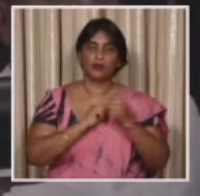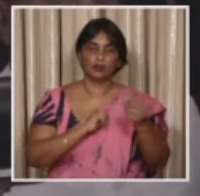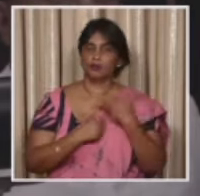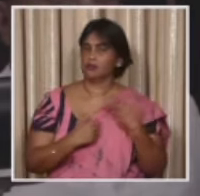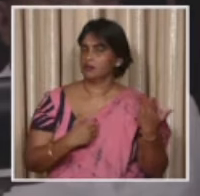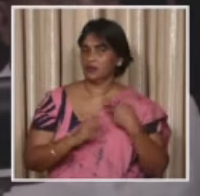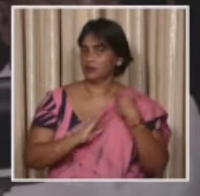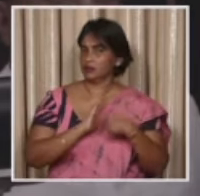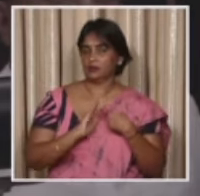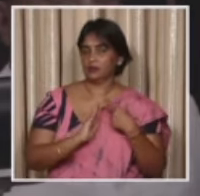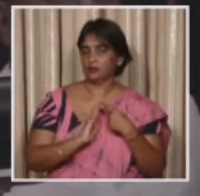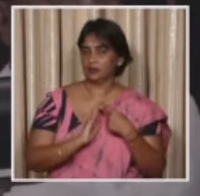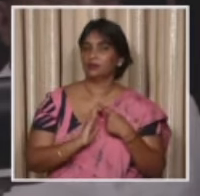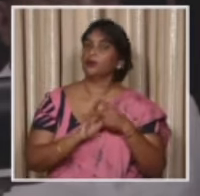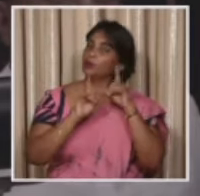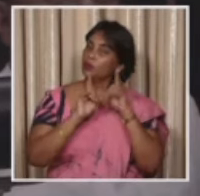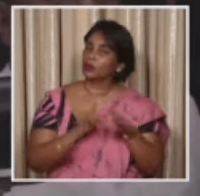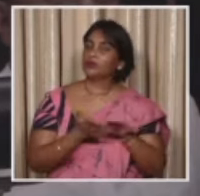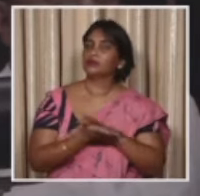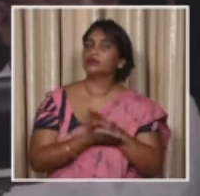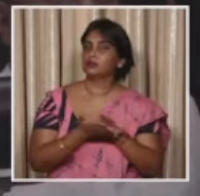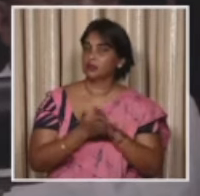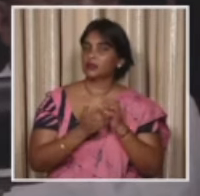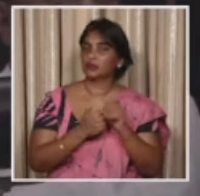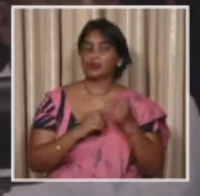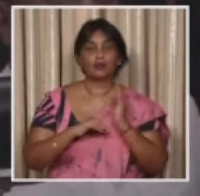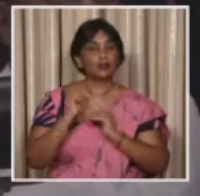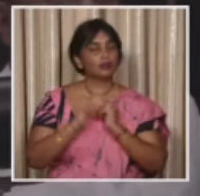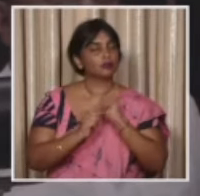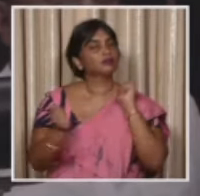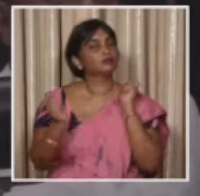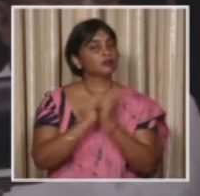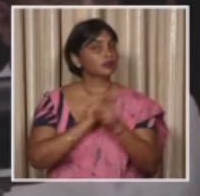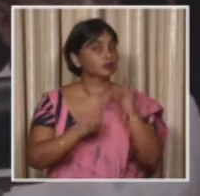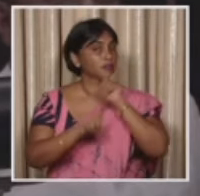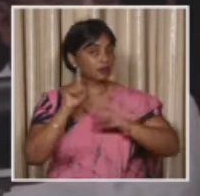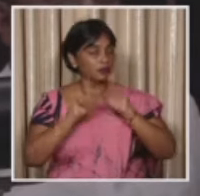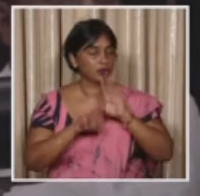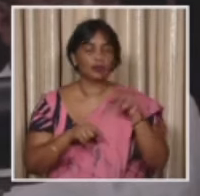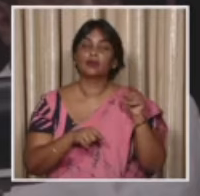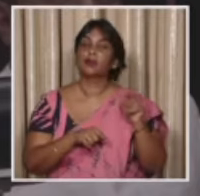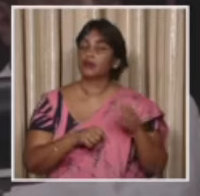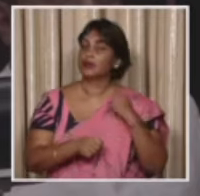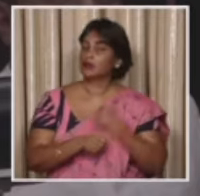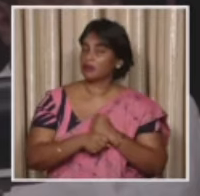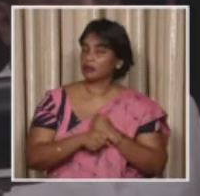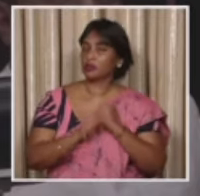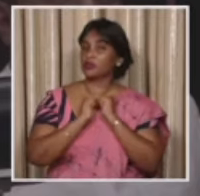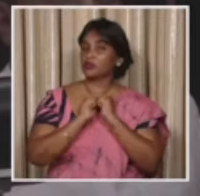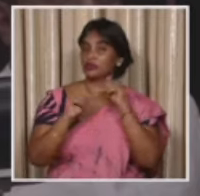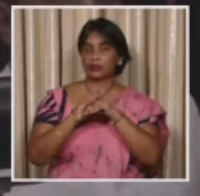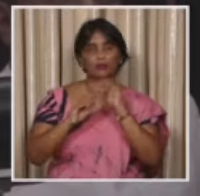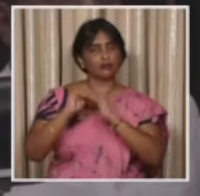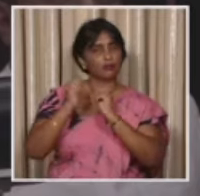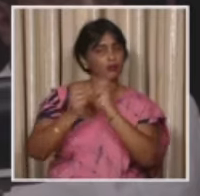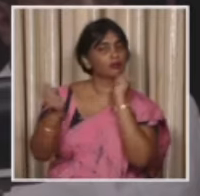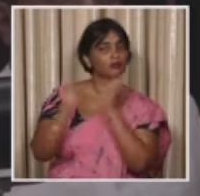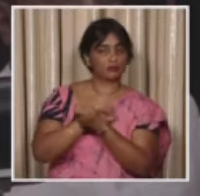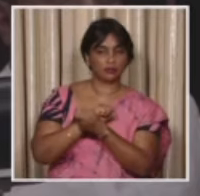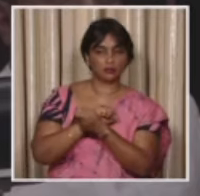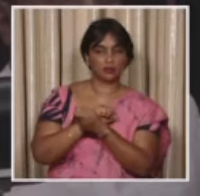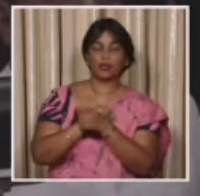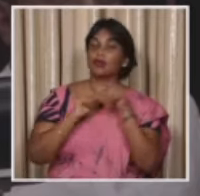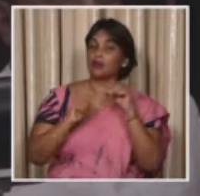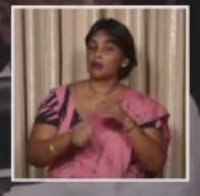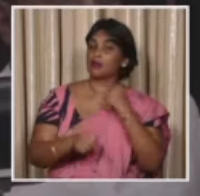රටක. ඒවා නිවැරදි කරන්න ඕන. අපි සිස්ටම් චේන්ජ් එකක් ගැන කතා කරනවා නම් රාජ්‍ය සේවයේ සිස්ටම් චේන්ජ් එකක් කරනවා නම්